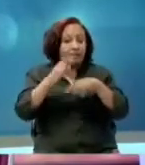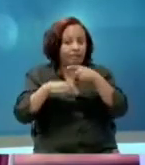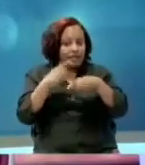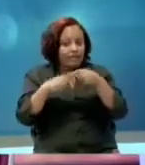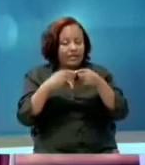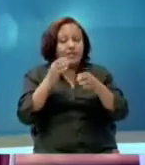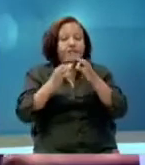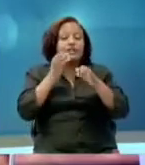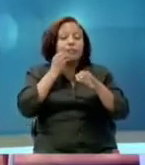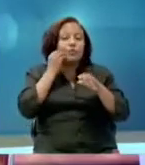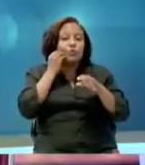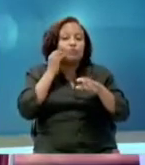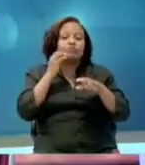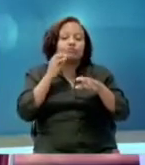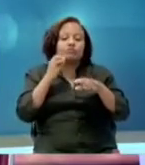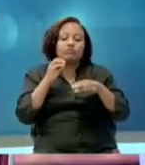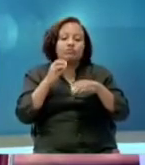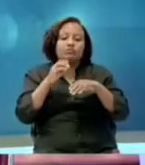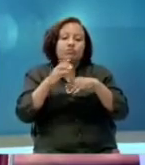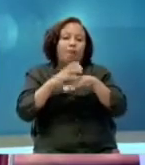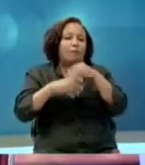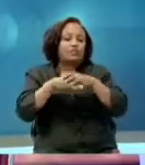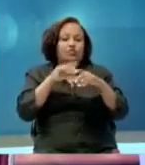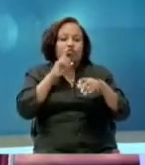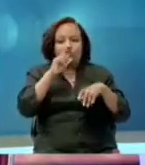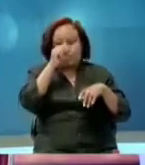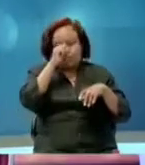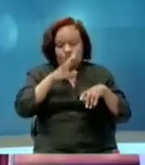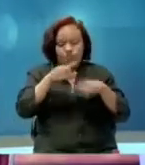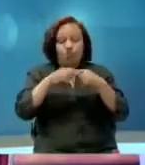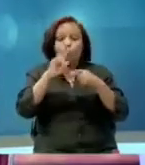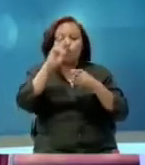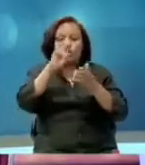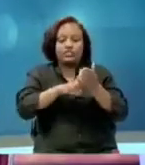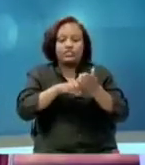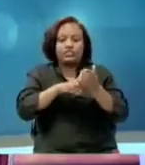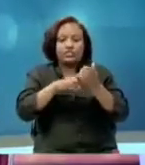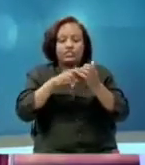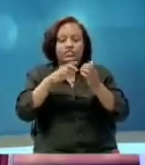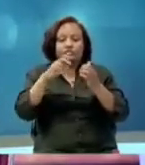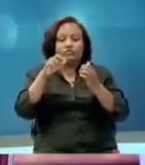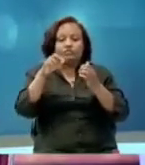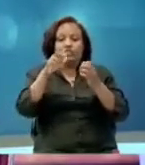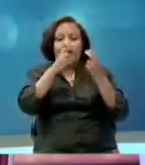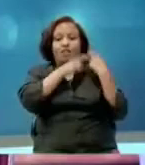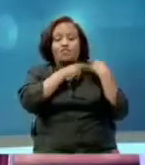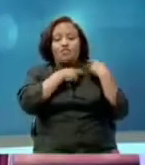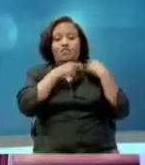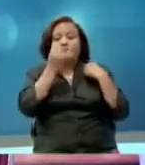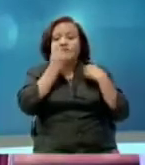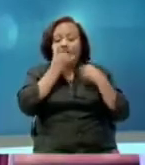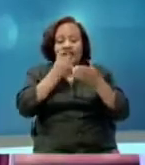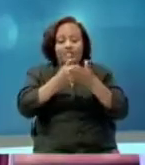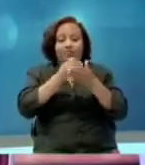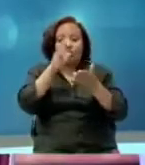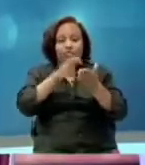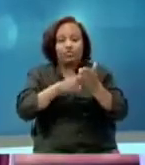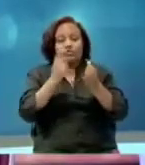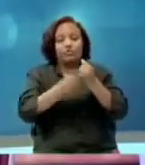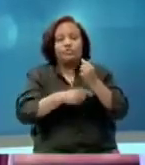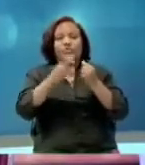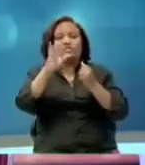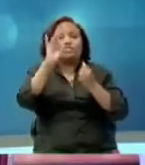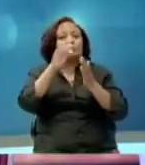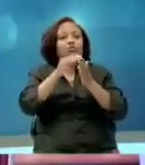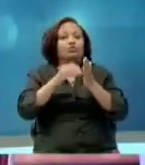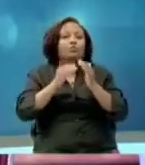የፍርድ ቤቱን ፊዚካል አክሴሲቢሊቲ ማስተካከል ነው ሂዶ እኮ አንድ ሰው 2000 ብር ሊያስቀጣ የቀጣሪውን በደል ያደረሰበትን 2000 ብር ሊያስቀጣ ከ8000 ብር